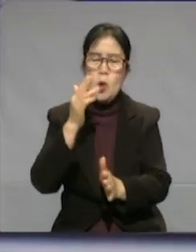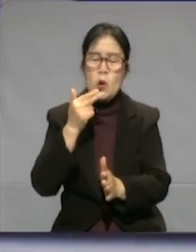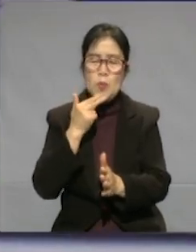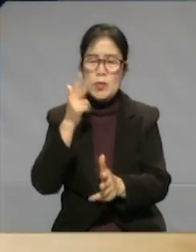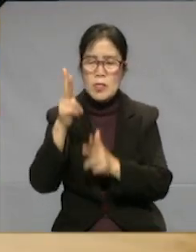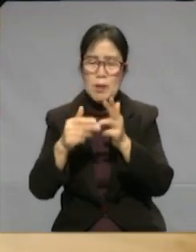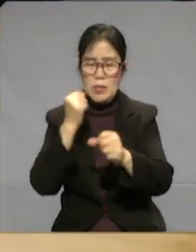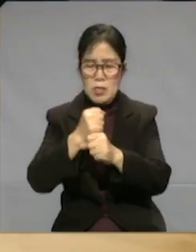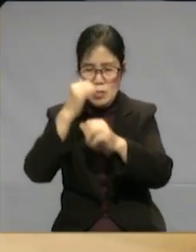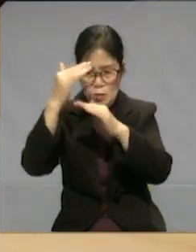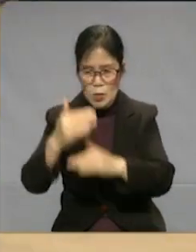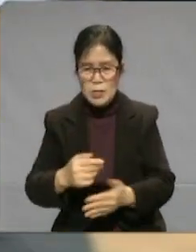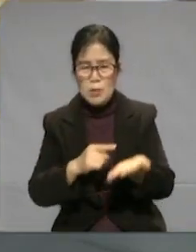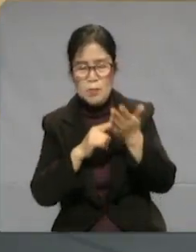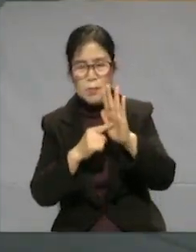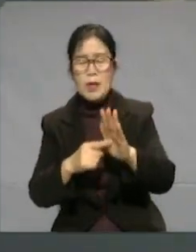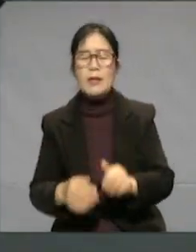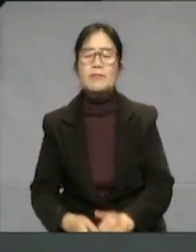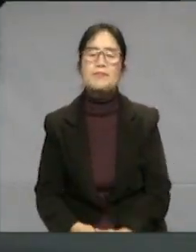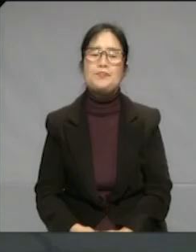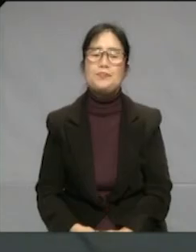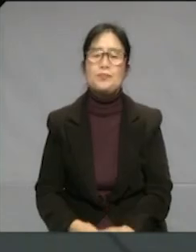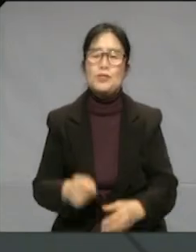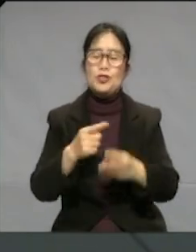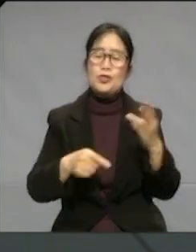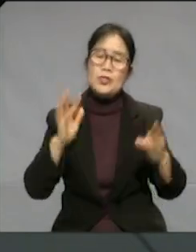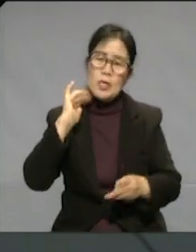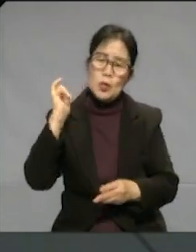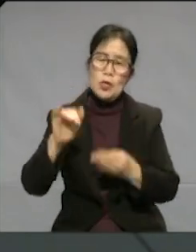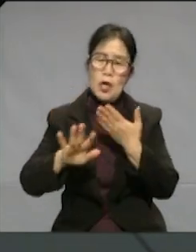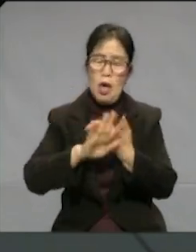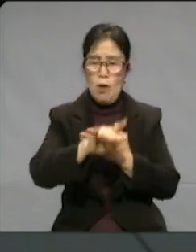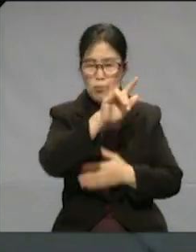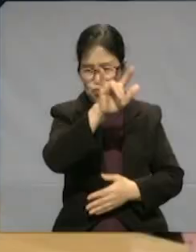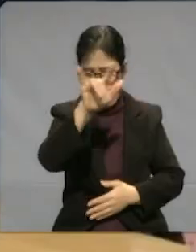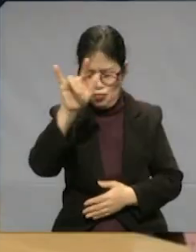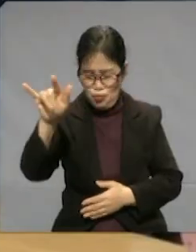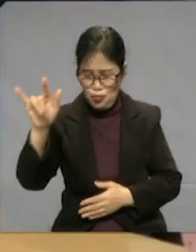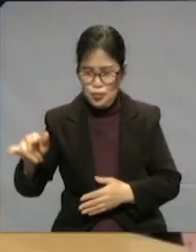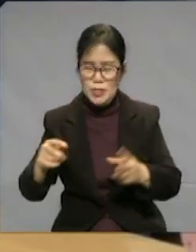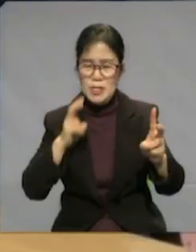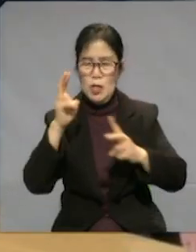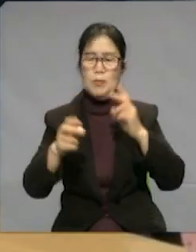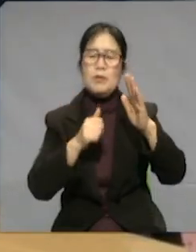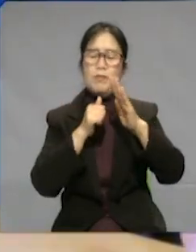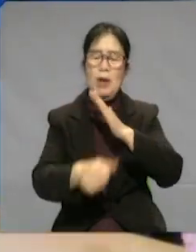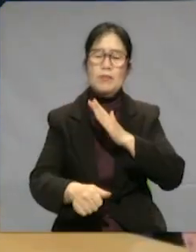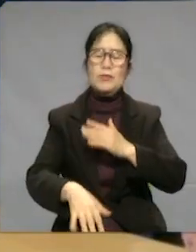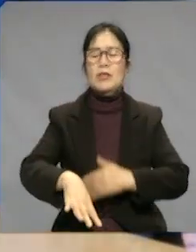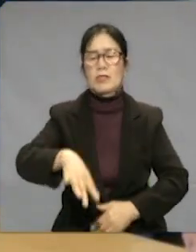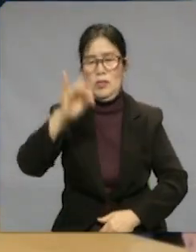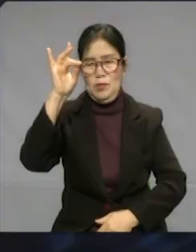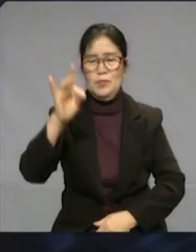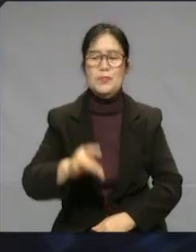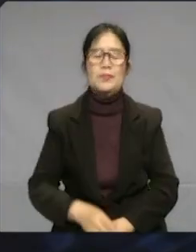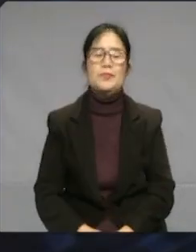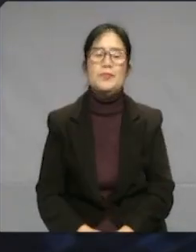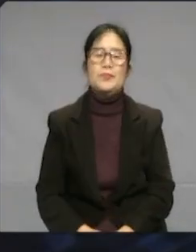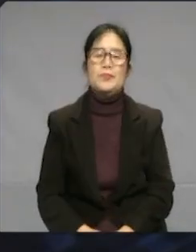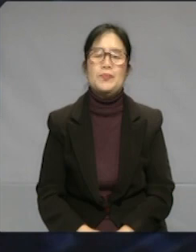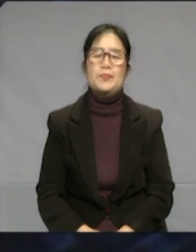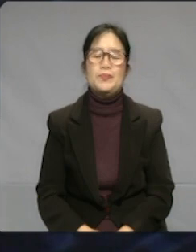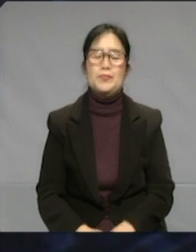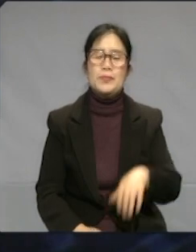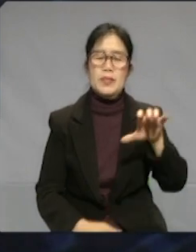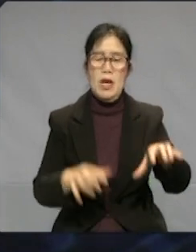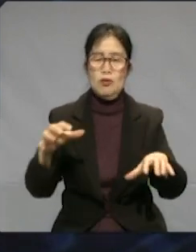공개했습니다. 윤 대통령이 해외 순방 일정을 소화하면서 기업을 방문한 건 이번이 처음입니다.